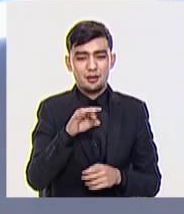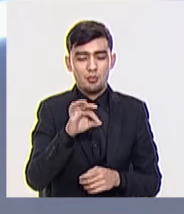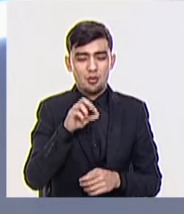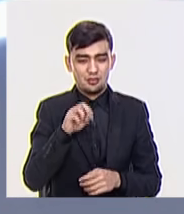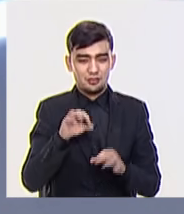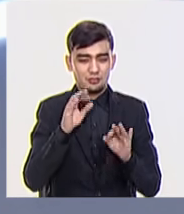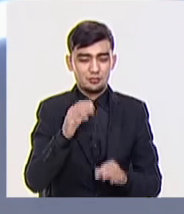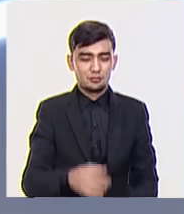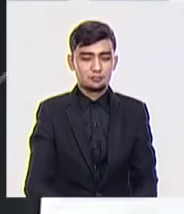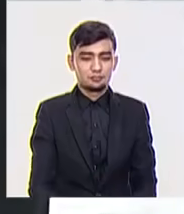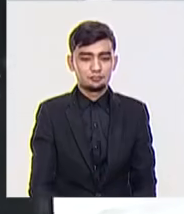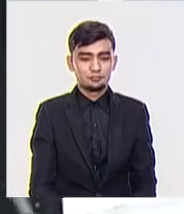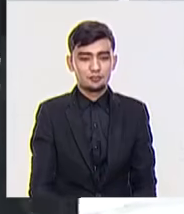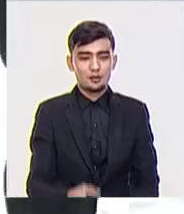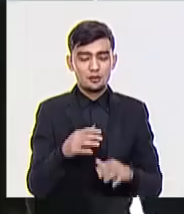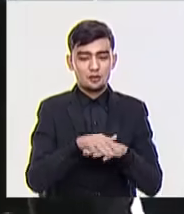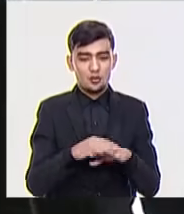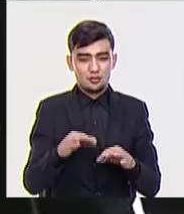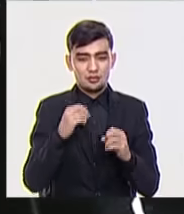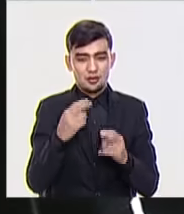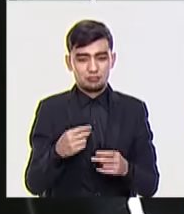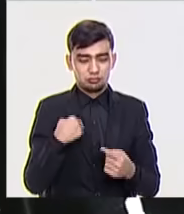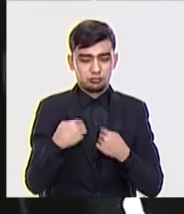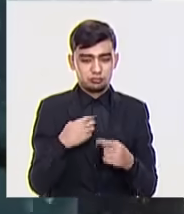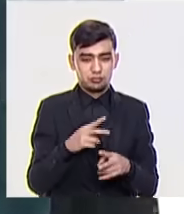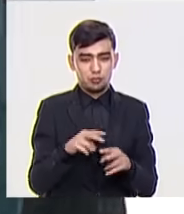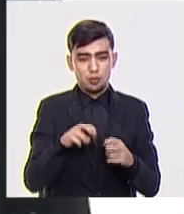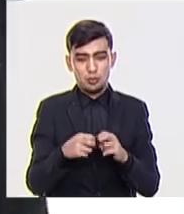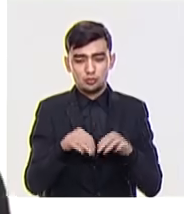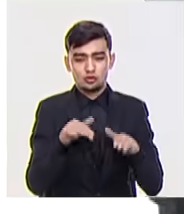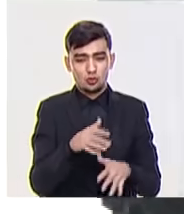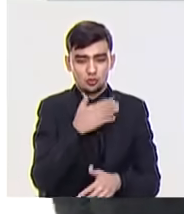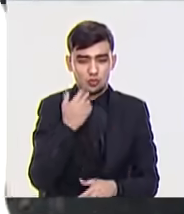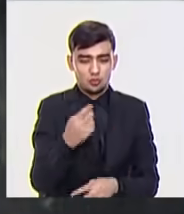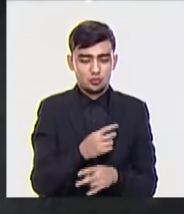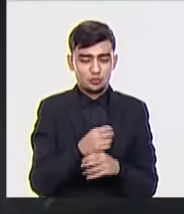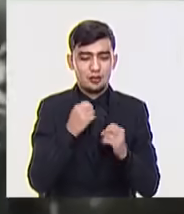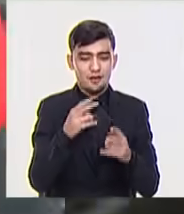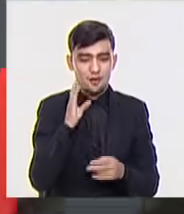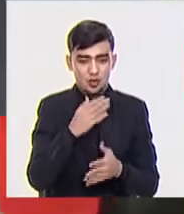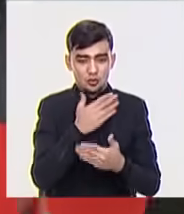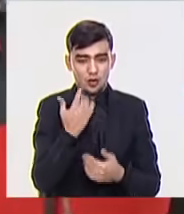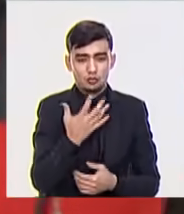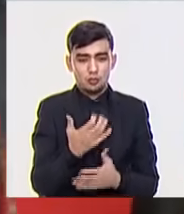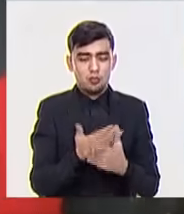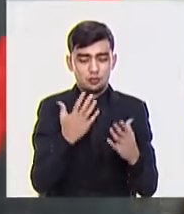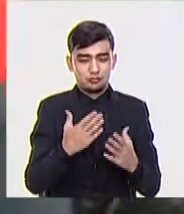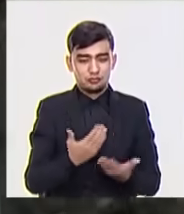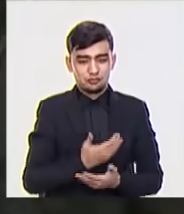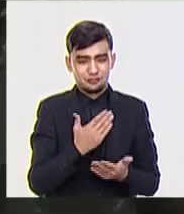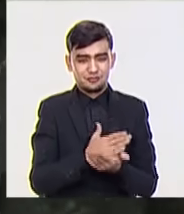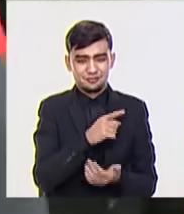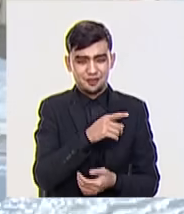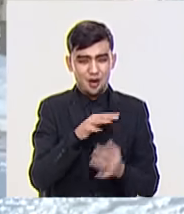қайтқан еді. Халық сорлатып қойды ғой, ешқандай мәселені шешпейді мұнда, су жоқ қой. Бұл 500-ден астам тұрғыны бар Гранитный